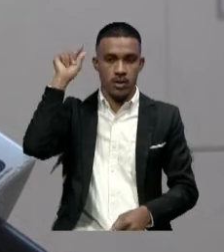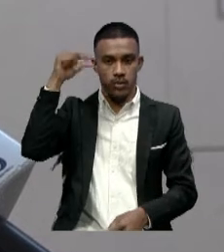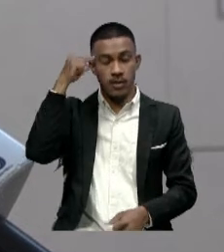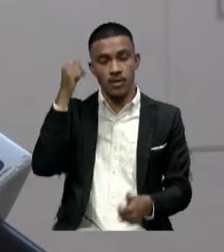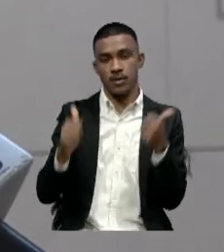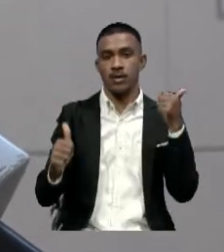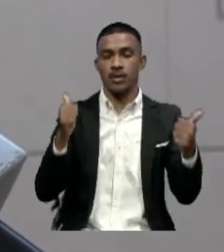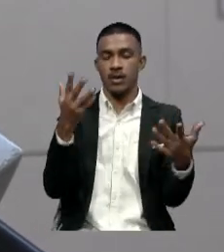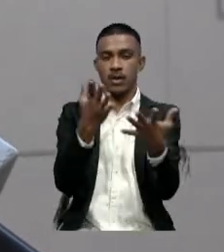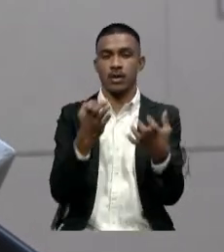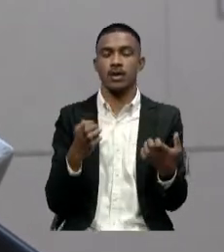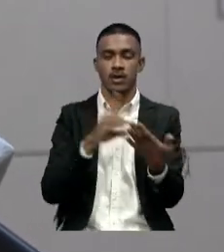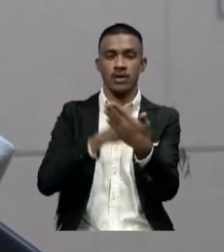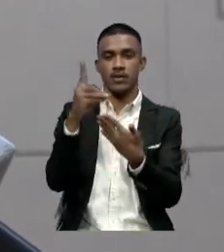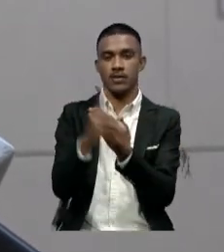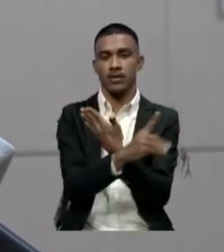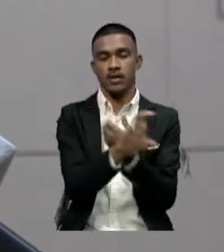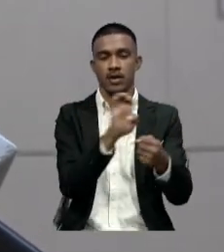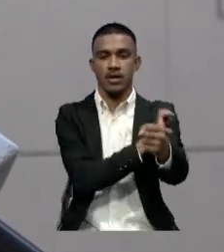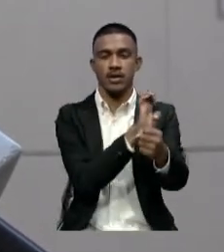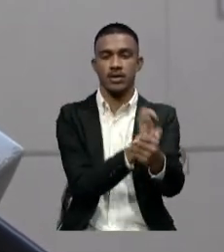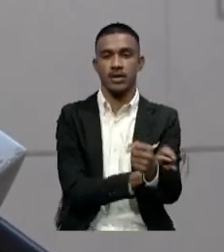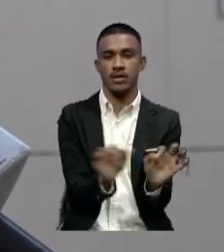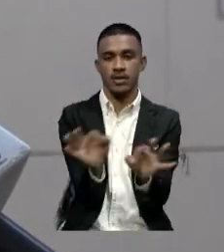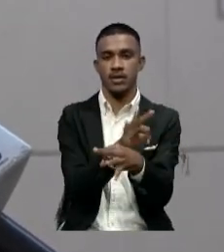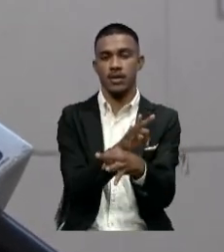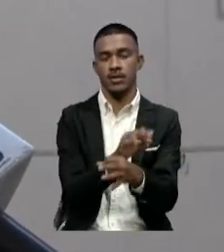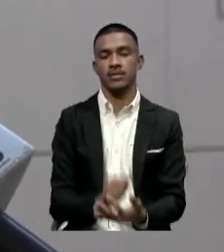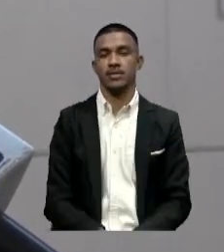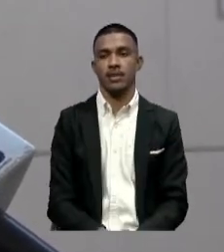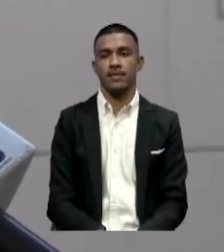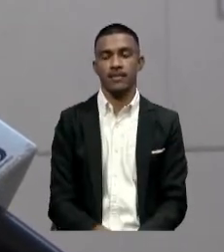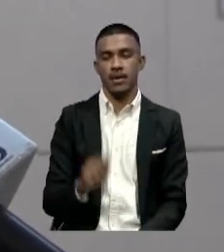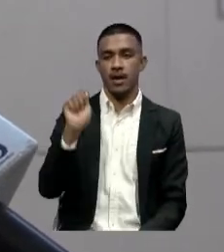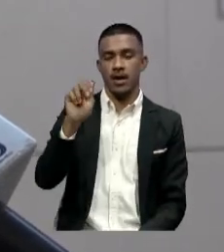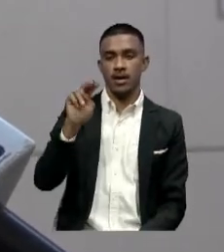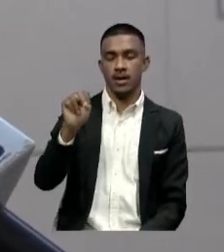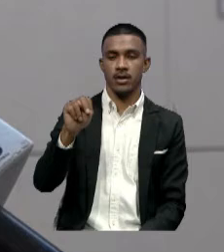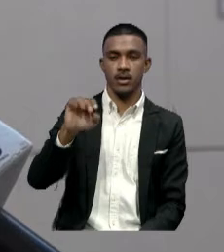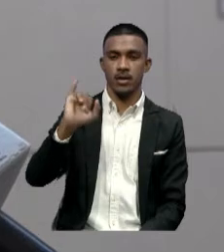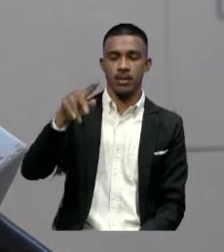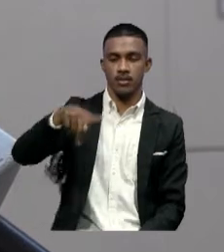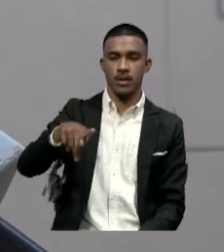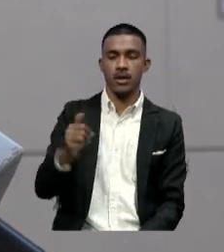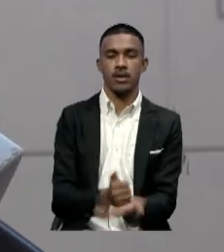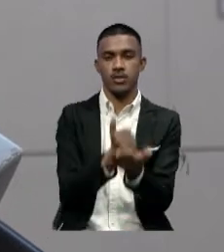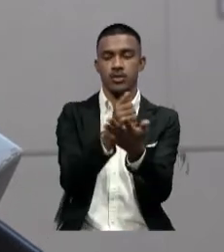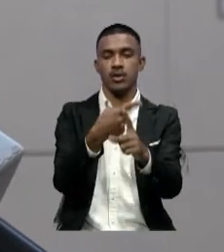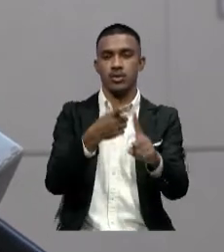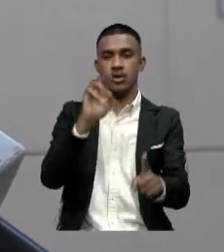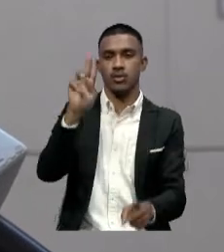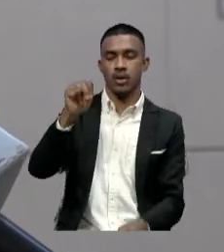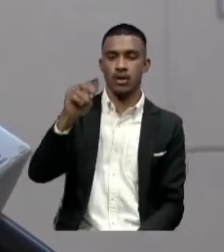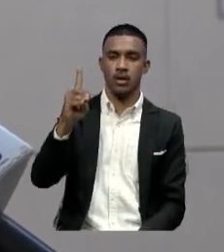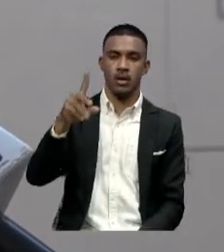ka kar desenvolve setor energia renovável ini ya nune ANEIP li si apoio si INDP na mos